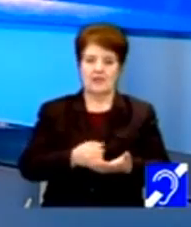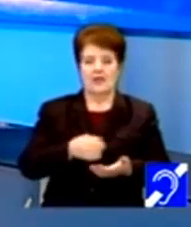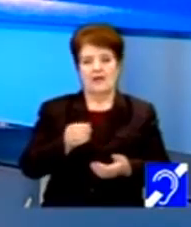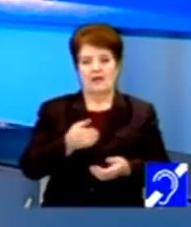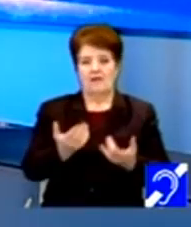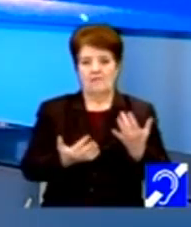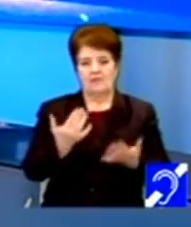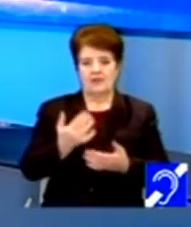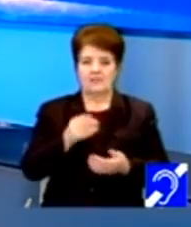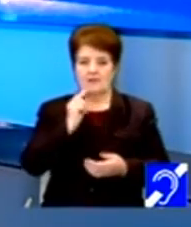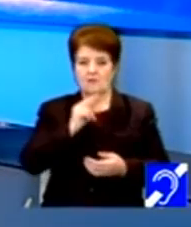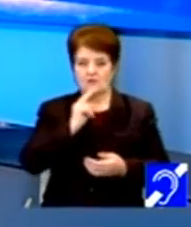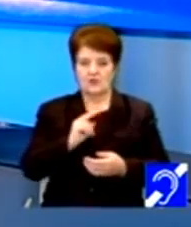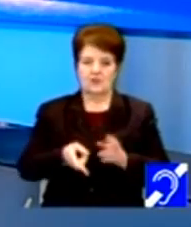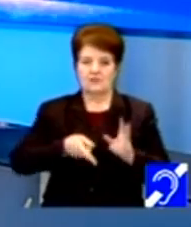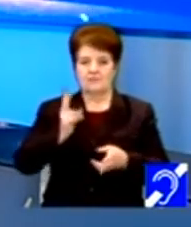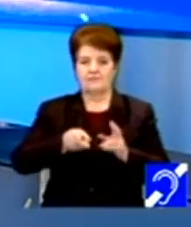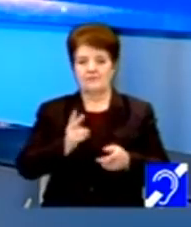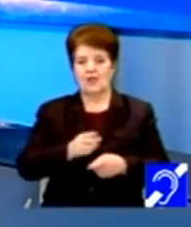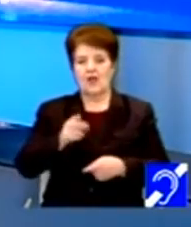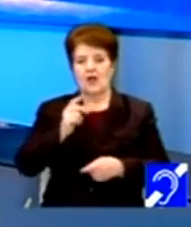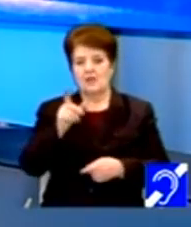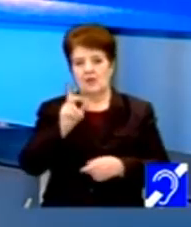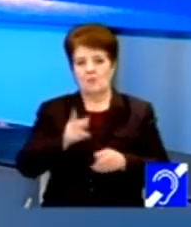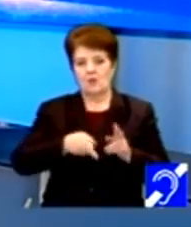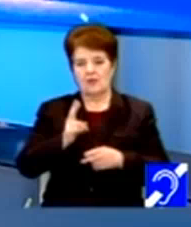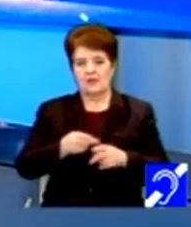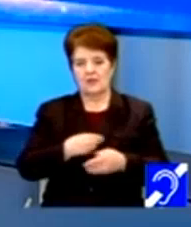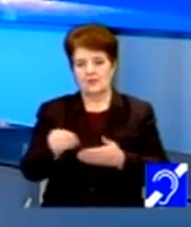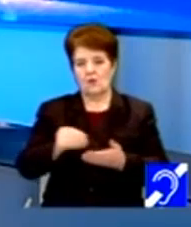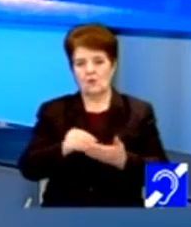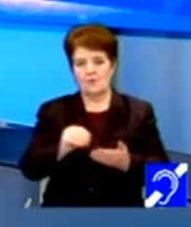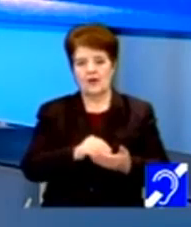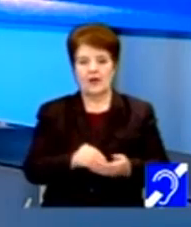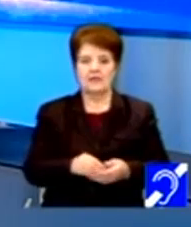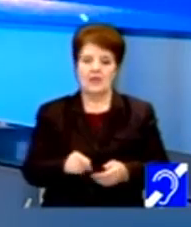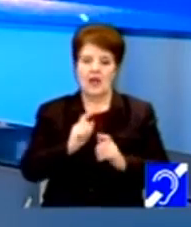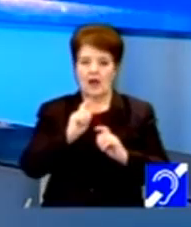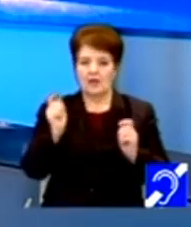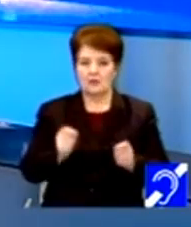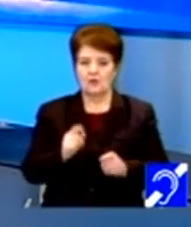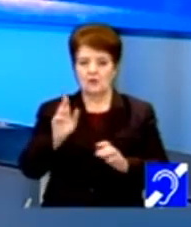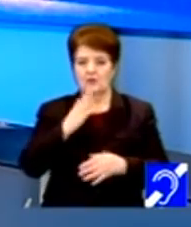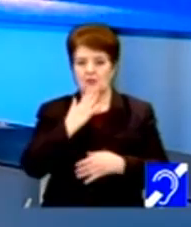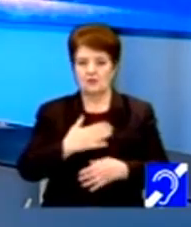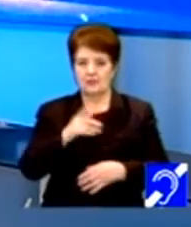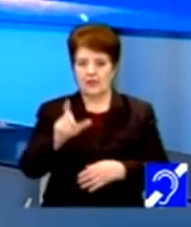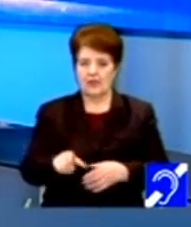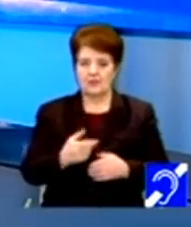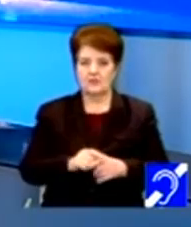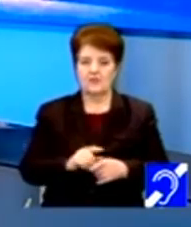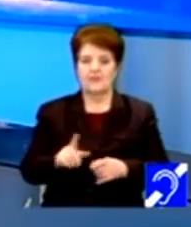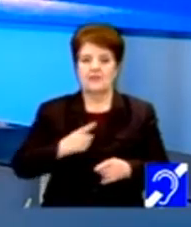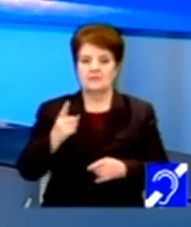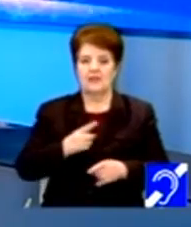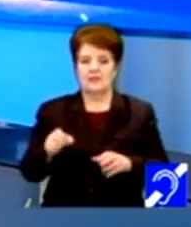au gustat din deliciile pregătite de bucătari pricepuți sau au căutat cadouri pentru cei dragi. Sărbătoarea a început însă din ajun, când Inspectoratul General